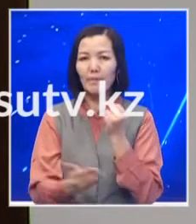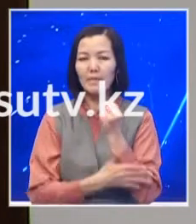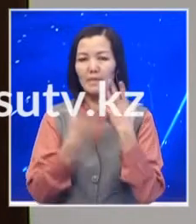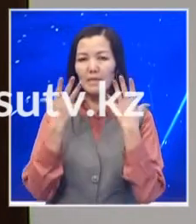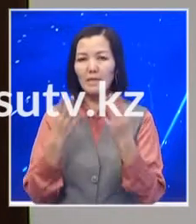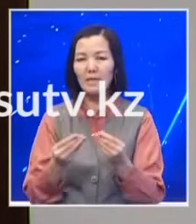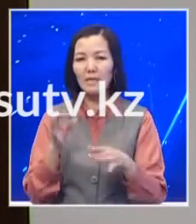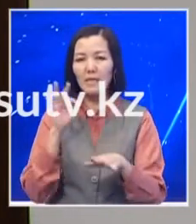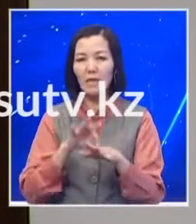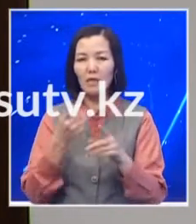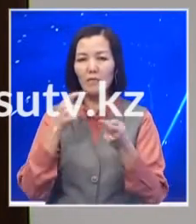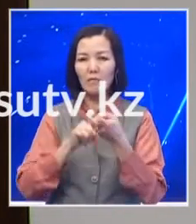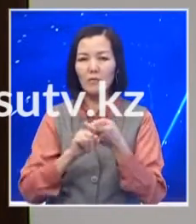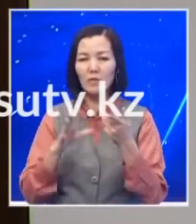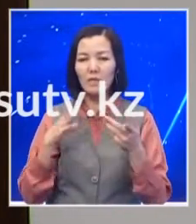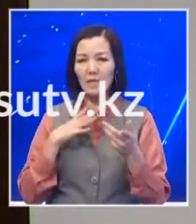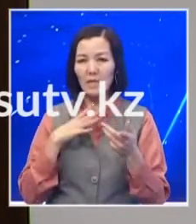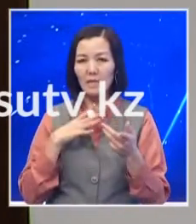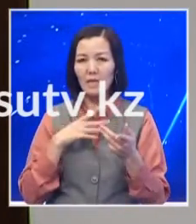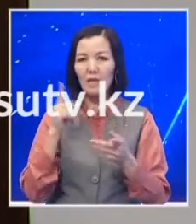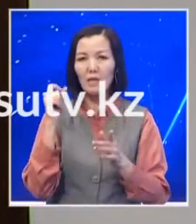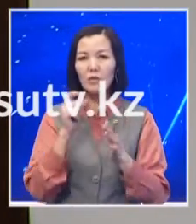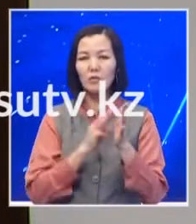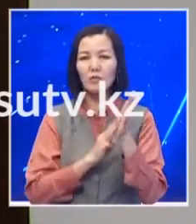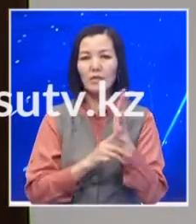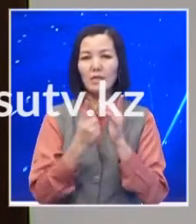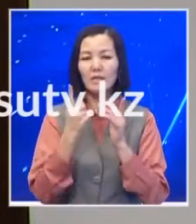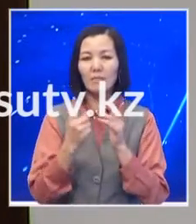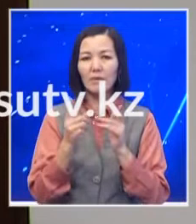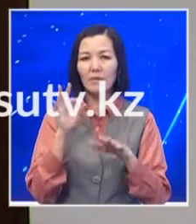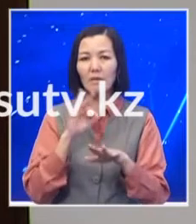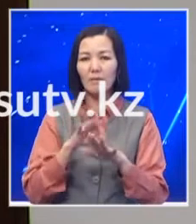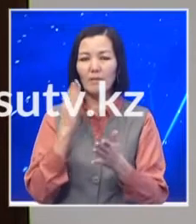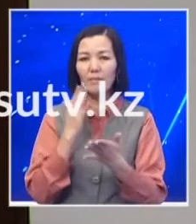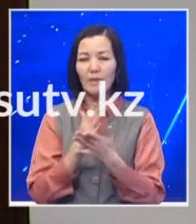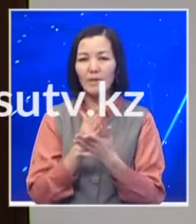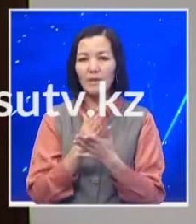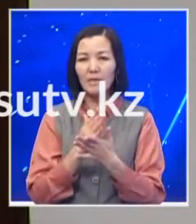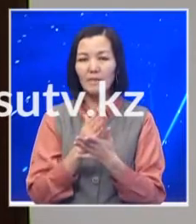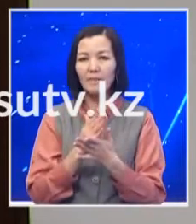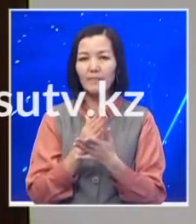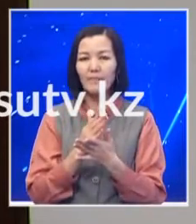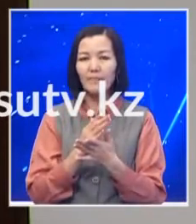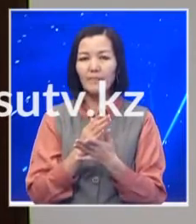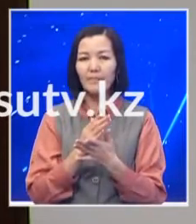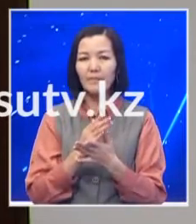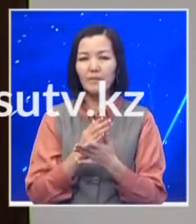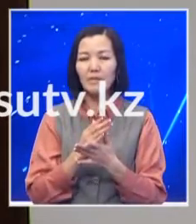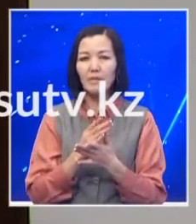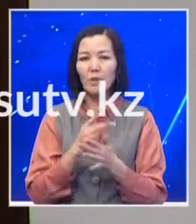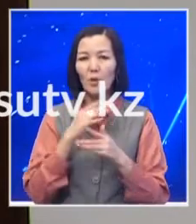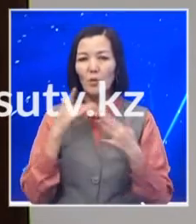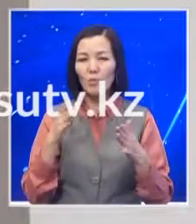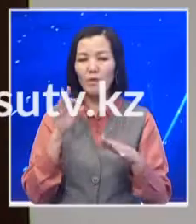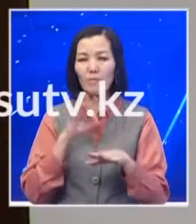коронавирус жұқпасы тіркелген. Оның 181-і симптомды түрде. Яғни симптомды түрдегі аурулар көбейіп